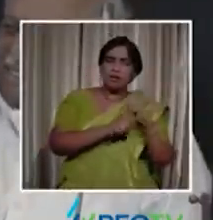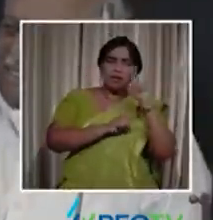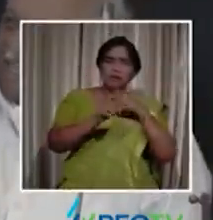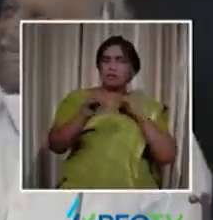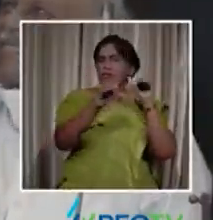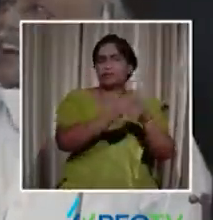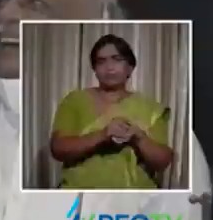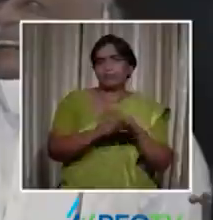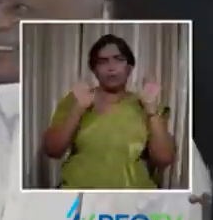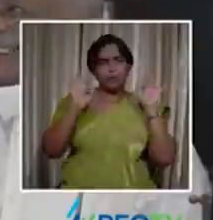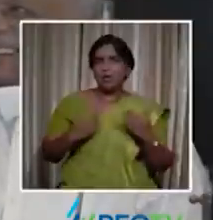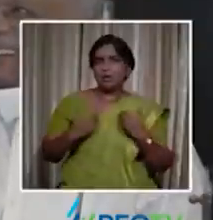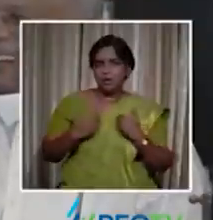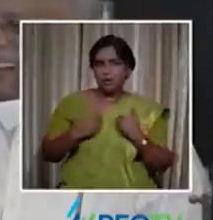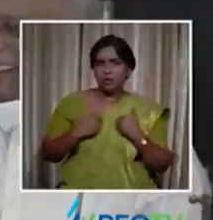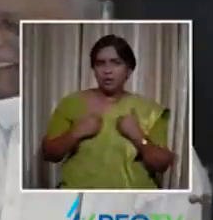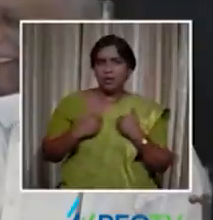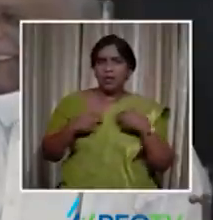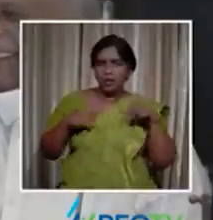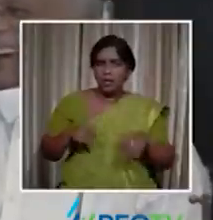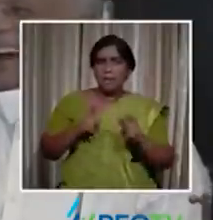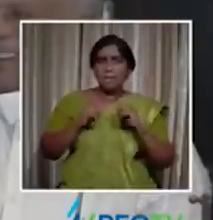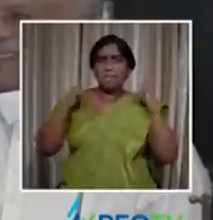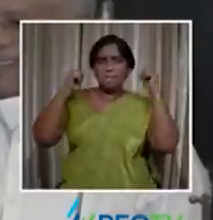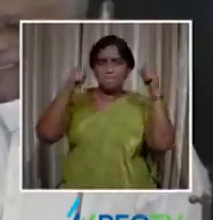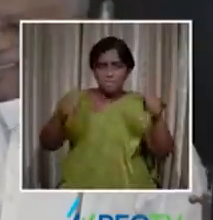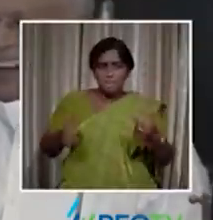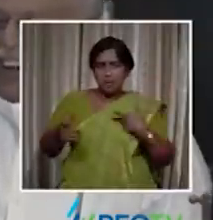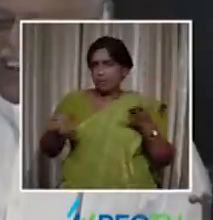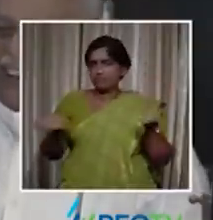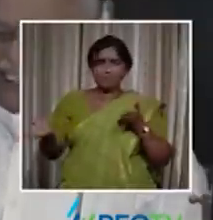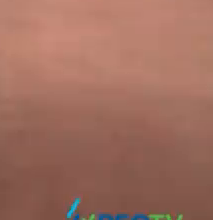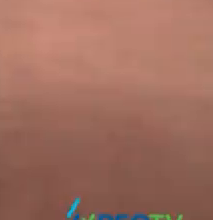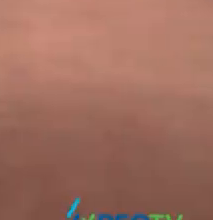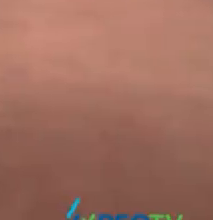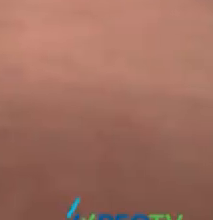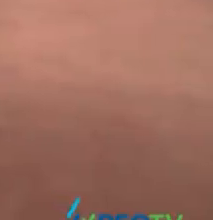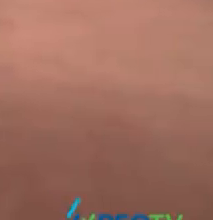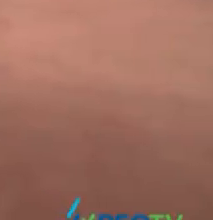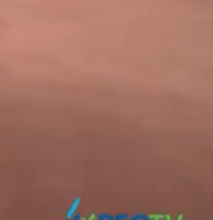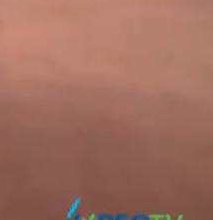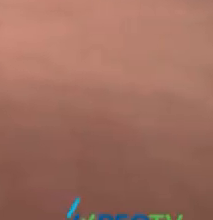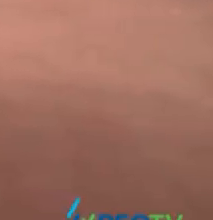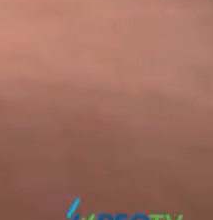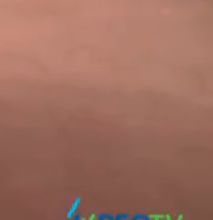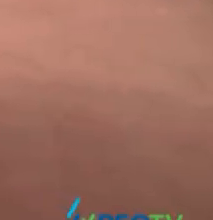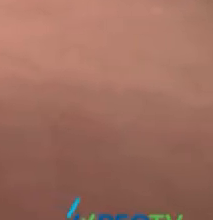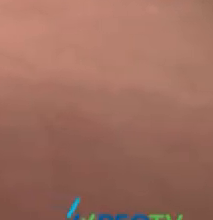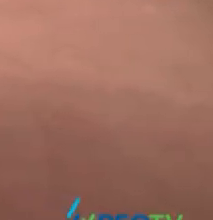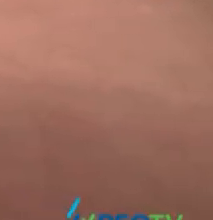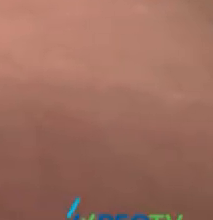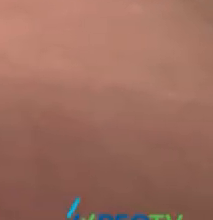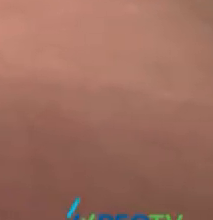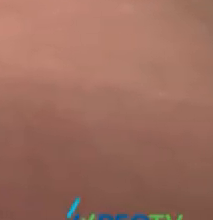මං සහභාගී වෙලා නැහැ. මං අර තාම අර පාර්ලිමේ පටන්ගෙන දැන් කොයි පැත්තේද ඉන්නේ කියලා දන්නේවත් නැහැ. ස්ථාවර නියෝග අත්හිටුවා